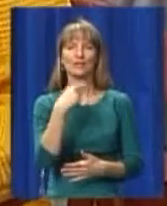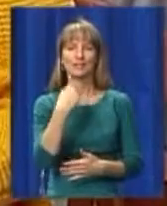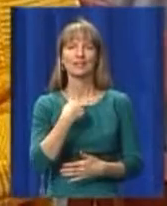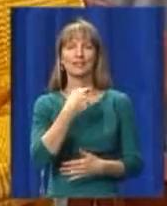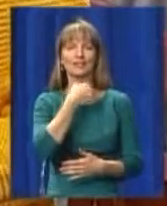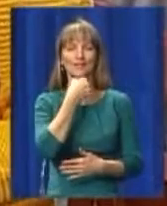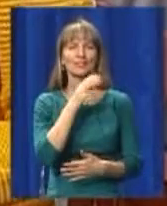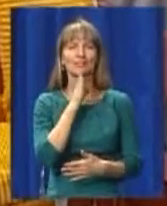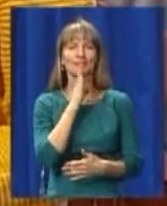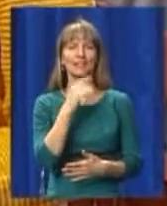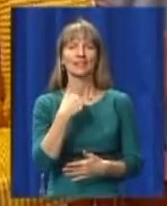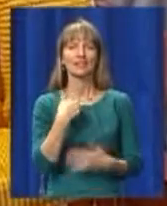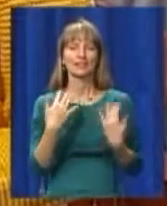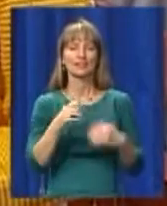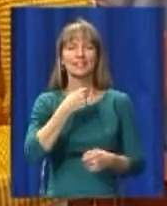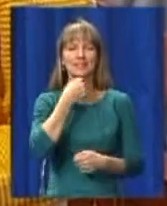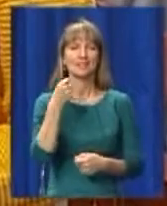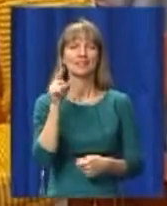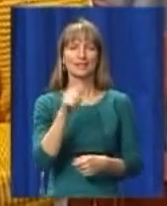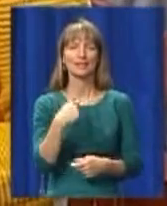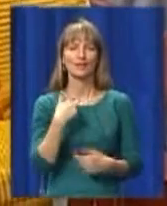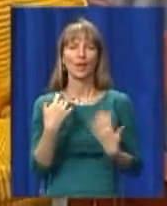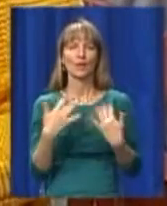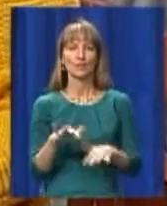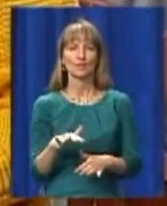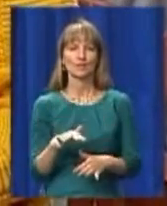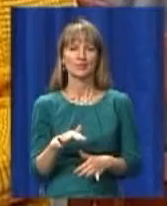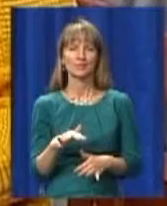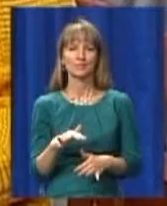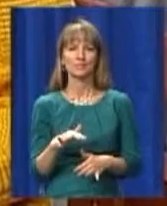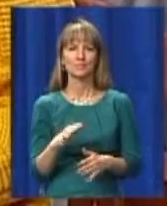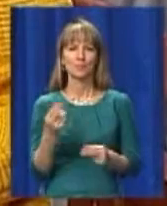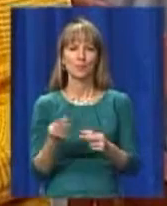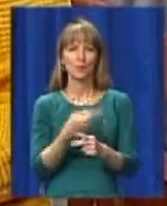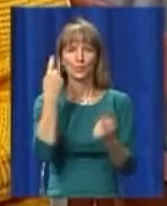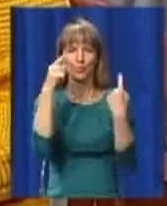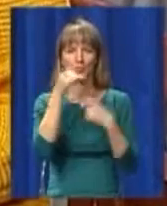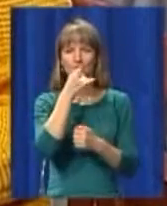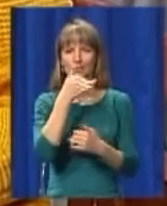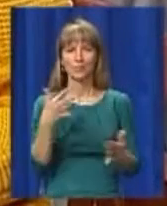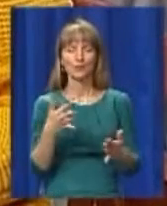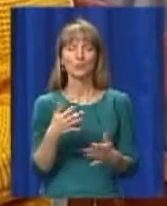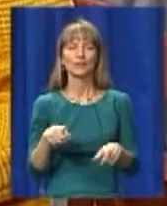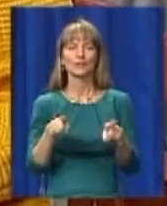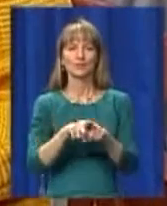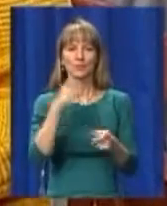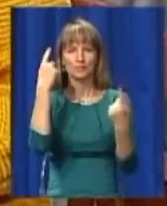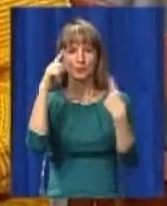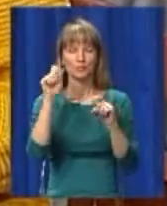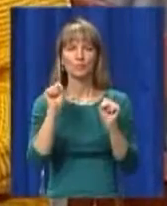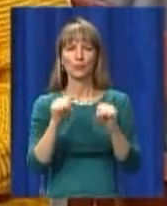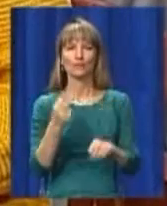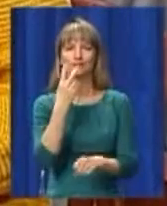ти доросла дівчинка, я тут старше тебе, але я взагалі я не знаю, жити без мультиків не можу. Також мультики